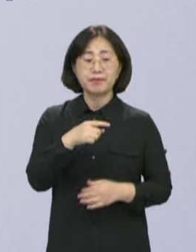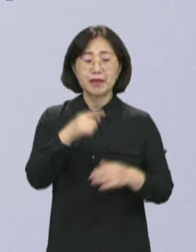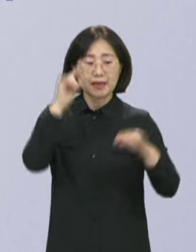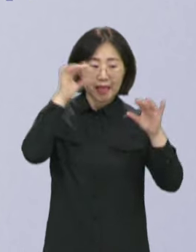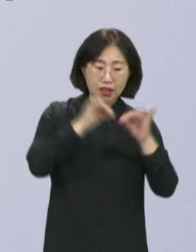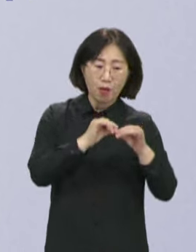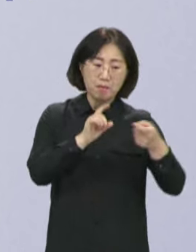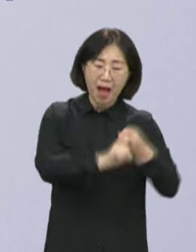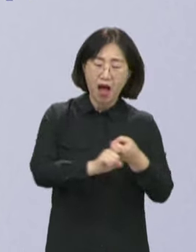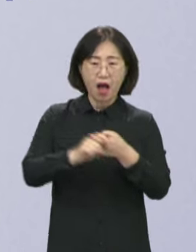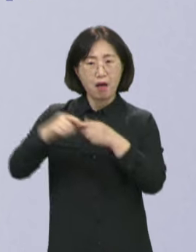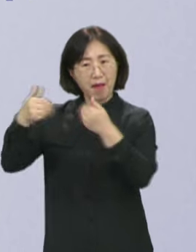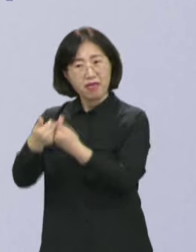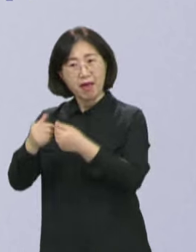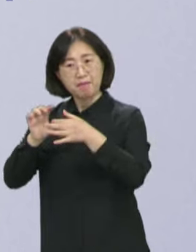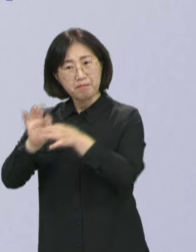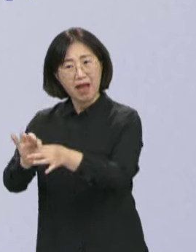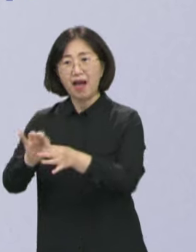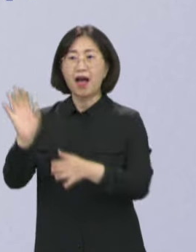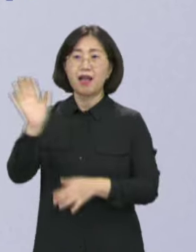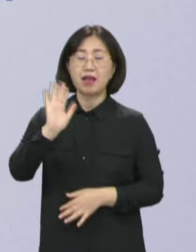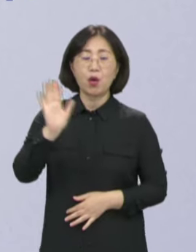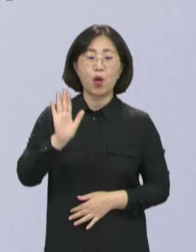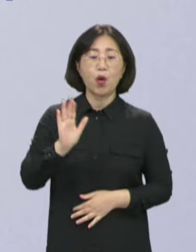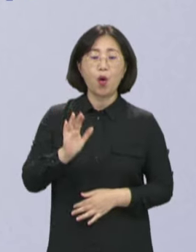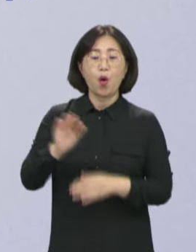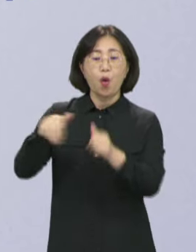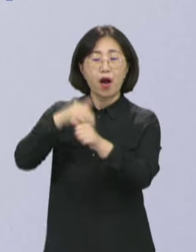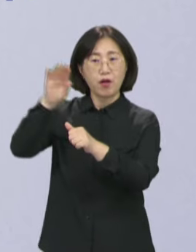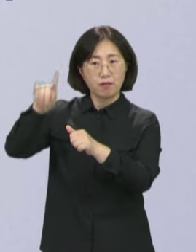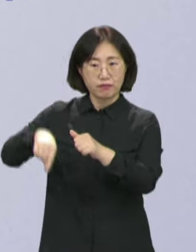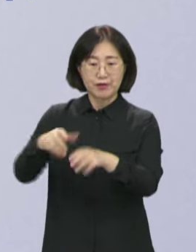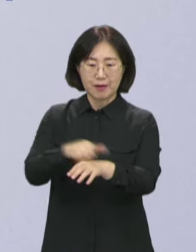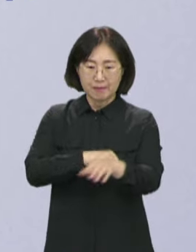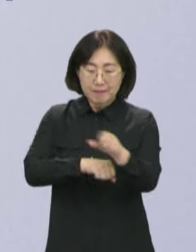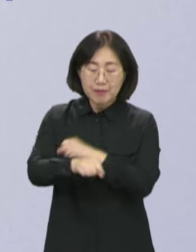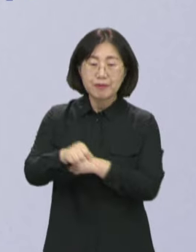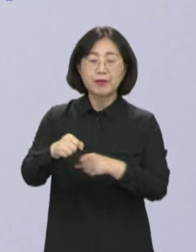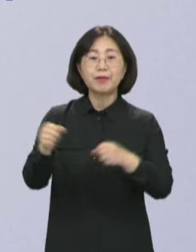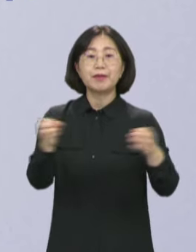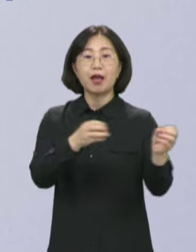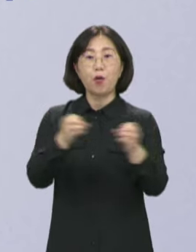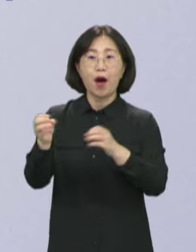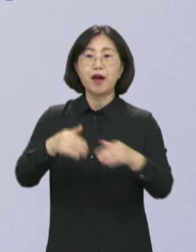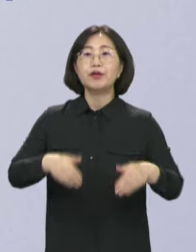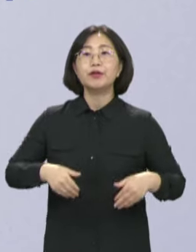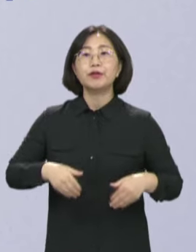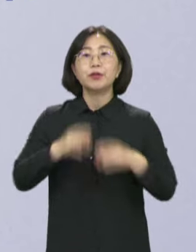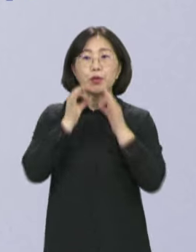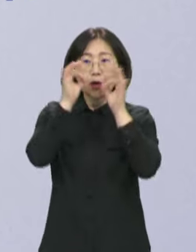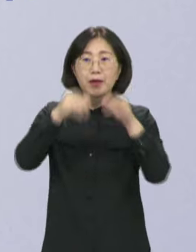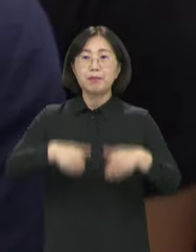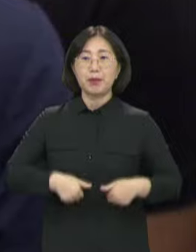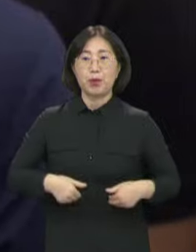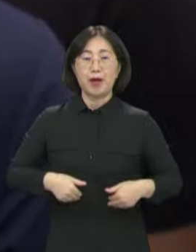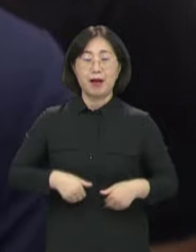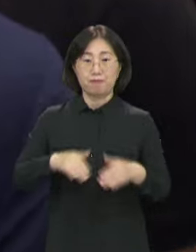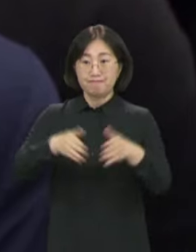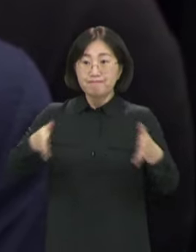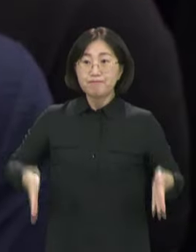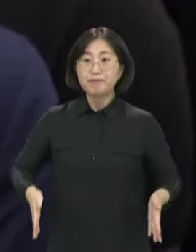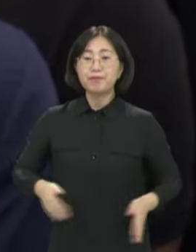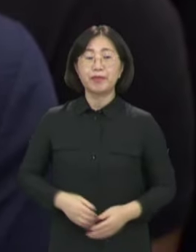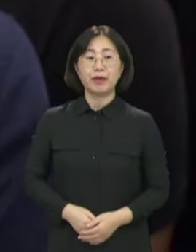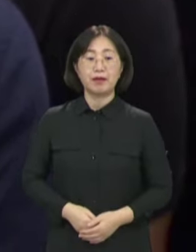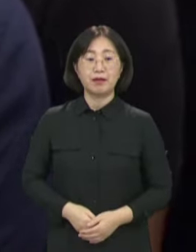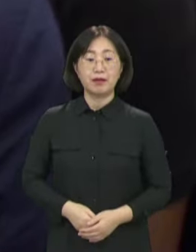것은 적절치 않다며 환경부나 도에서도 적극적으로 대응하는 노력이 필요해 보인다는 중립적인 입장을 밝혔습니다.